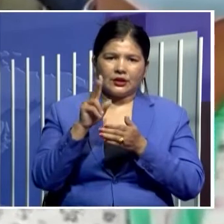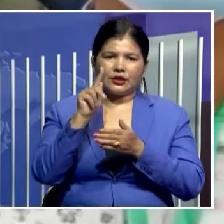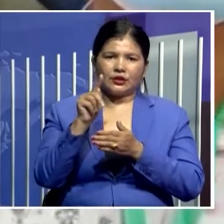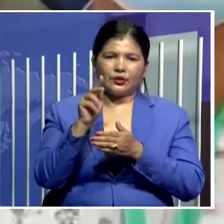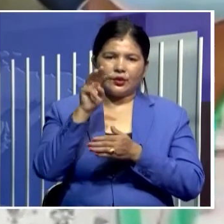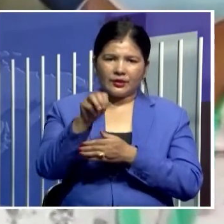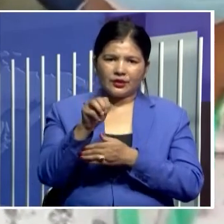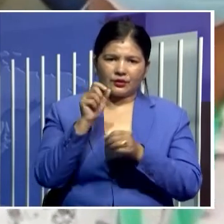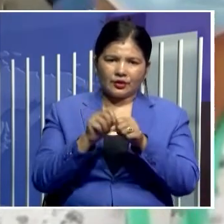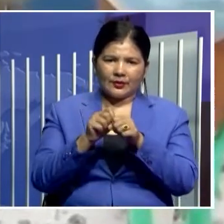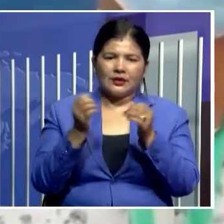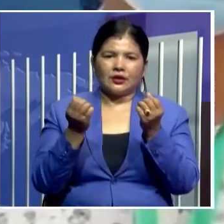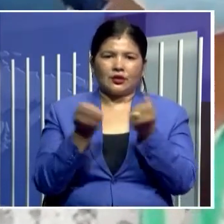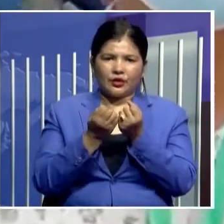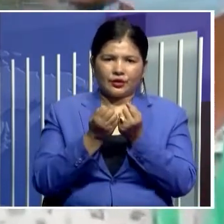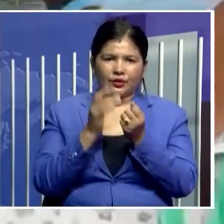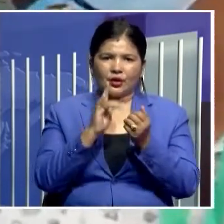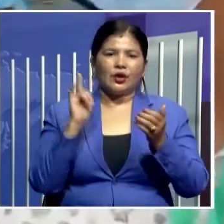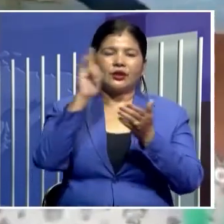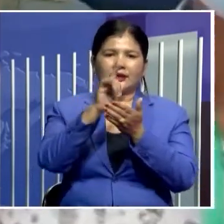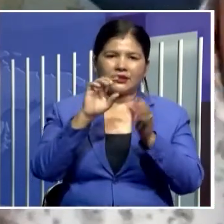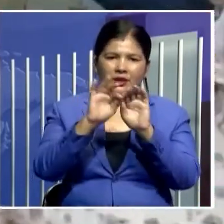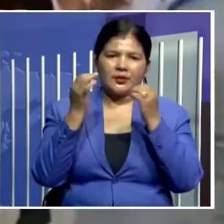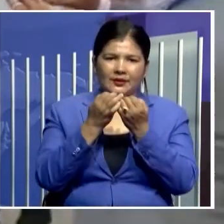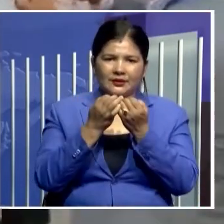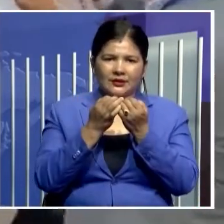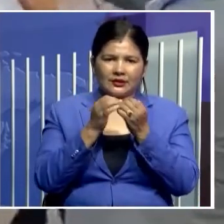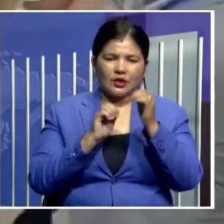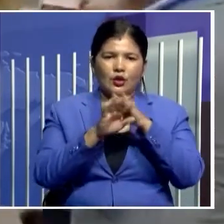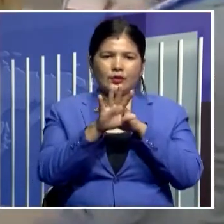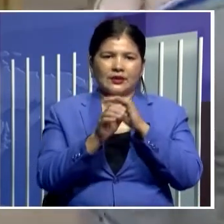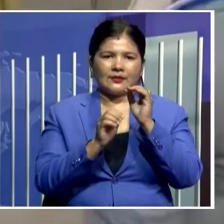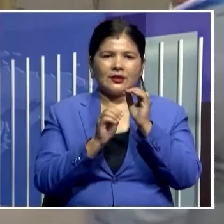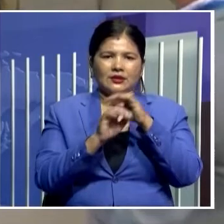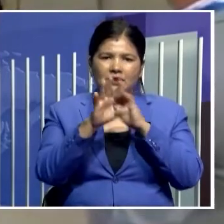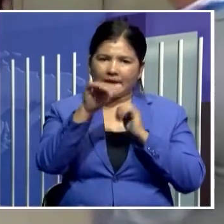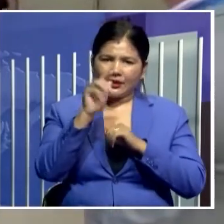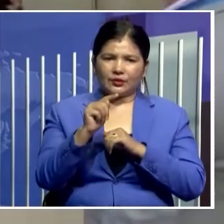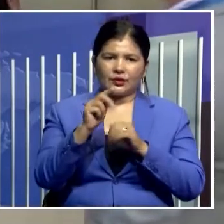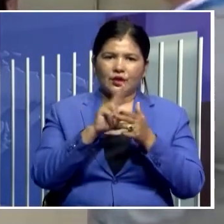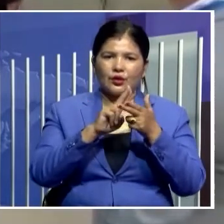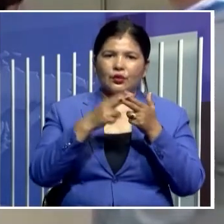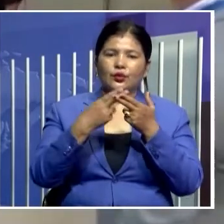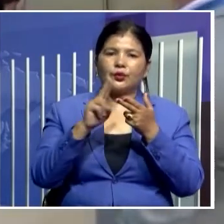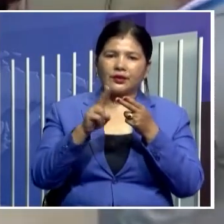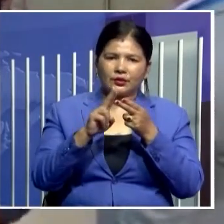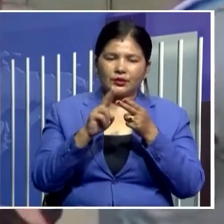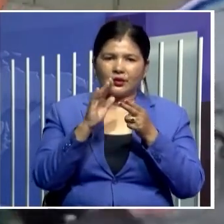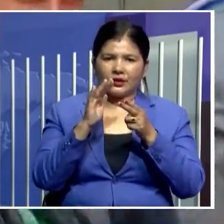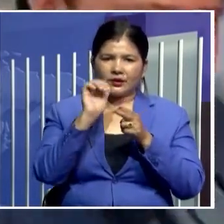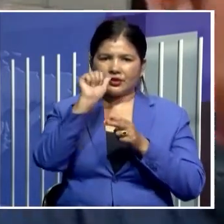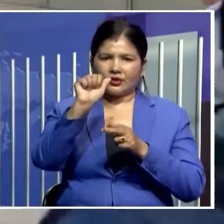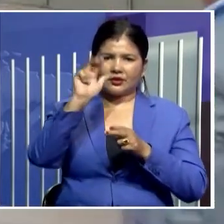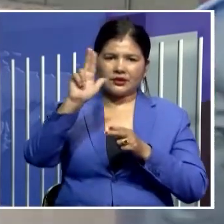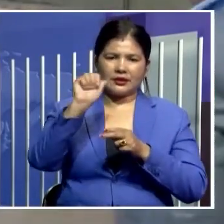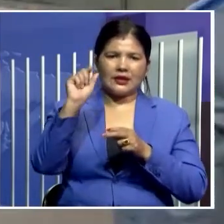निर्माण गरिएको गौतम बुद्ध अन्तर्राष्ट्रिय विमानस्थल आजदेखि औपचारिक रूपमा सञ्चालनमा आएको छ। आज कुवेतको जजिरा एयरलाइन्सले पहिलो व्यावसायिक